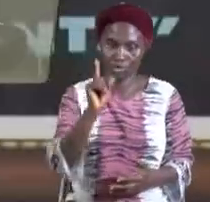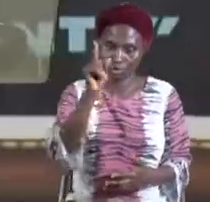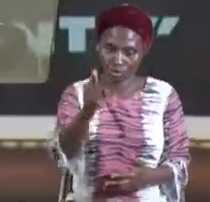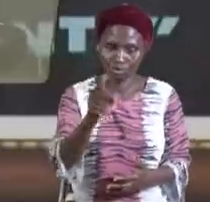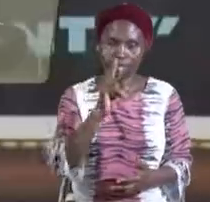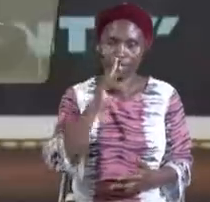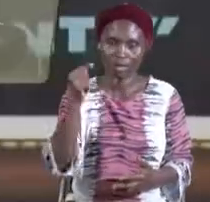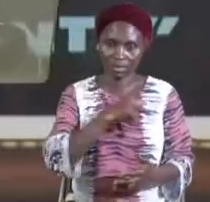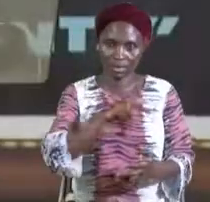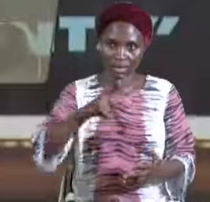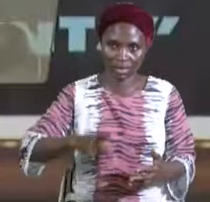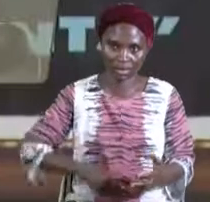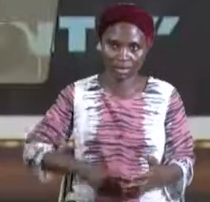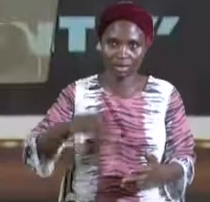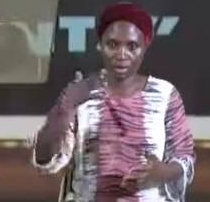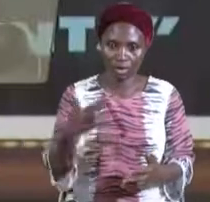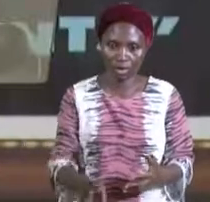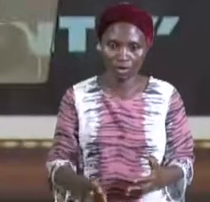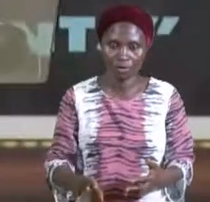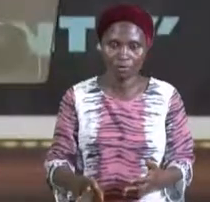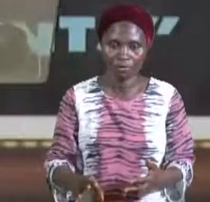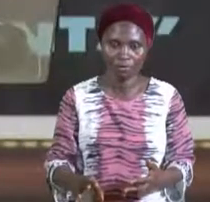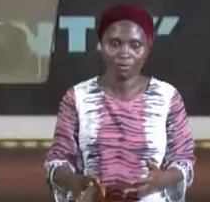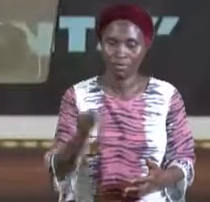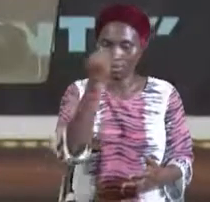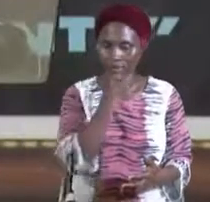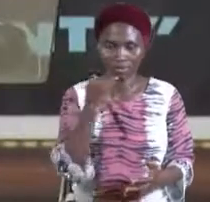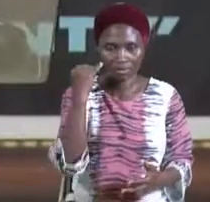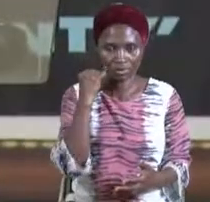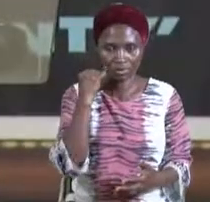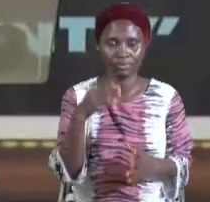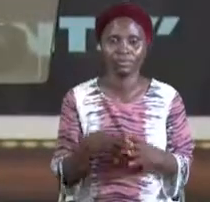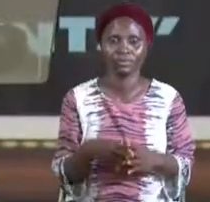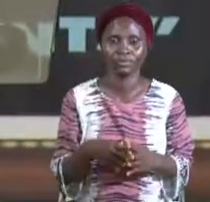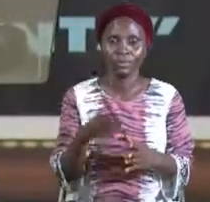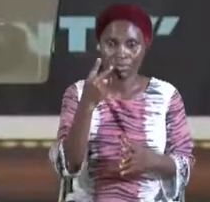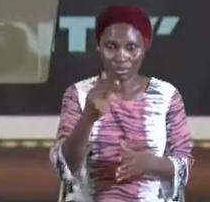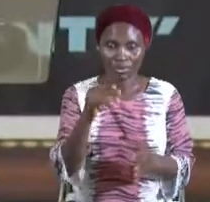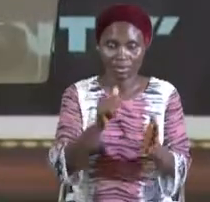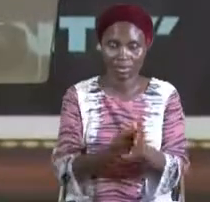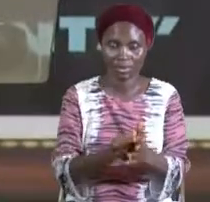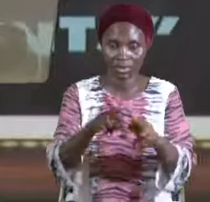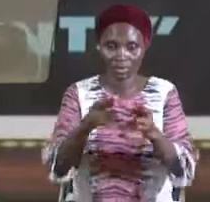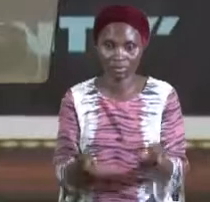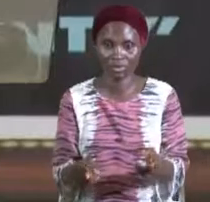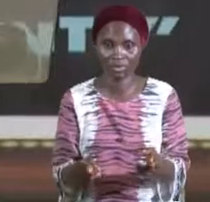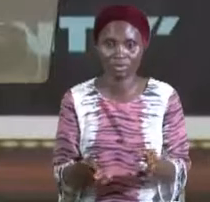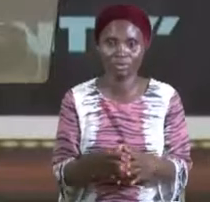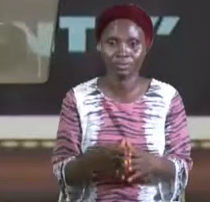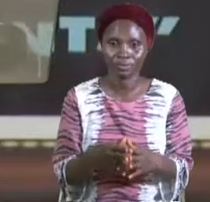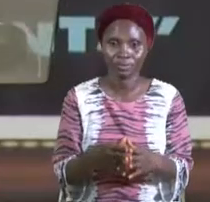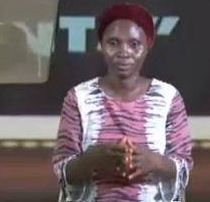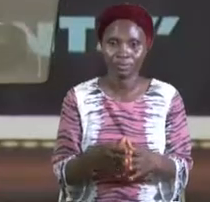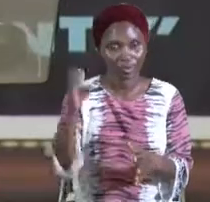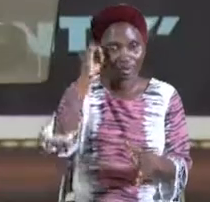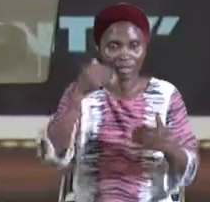roi d'Israël. Vous voyez, cette révélation, ils avaient la révélation. Et je prie que toi